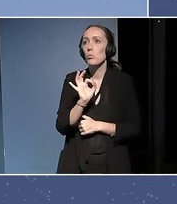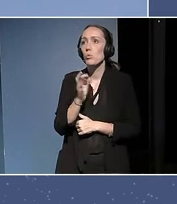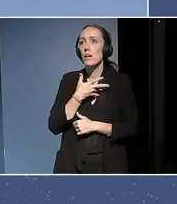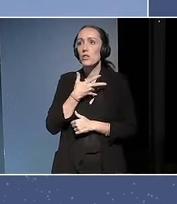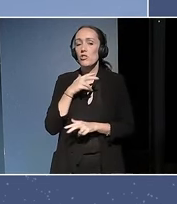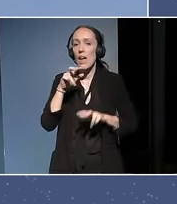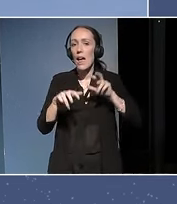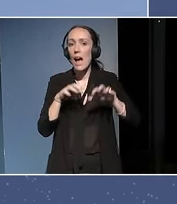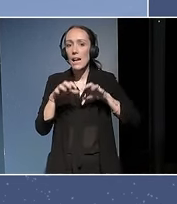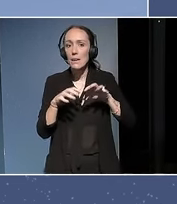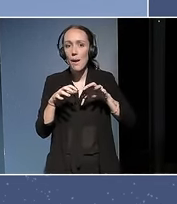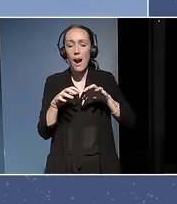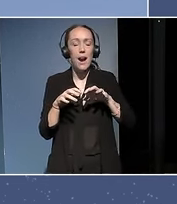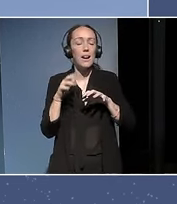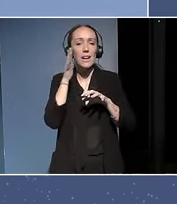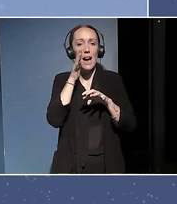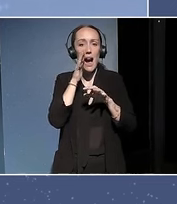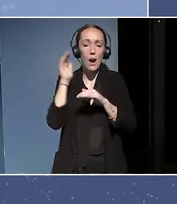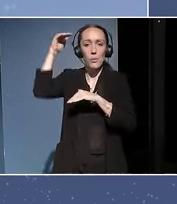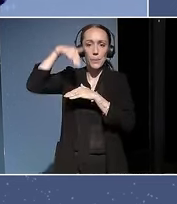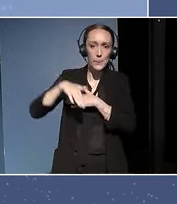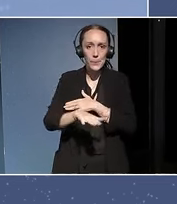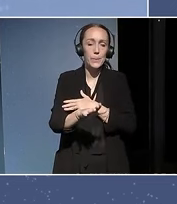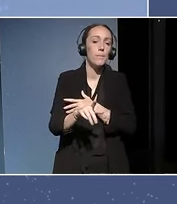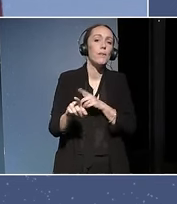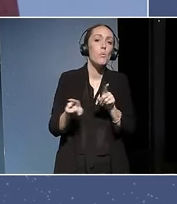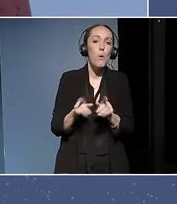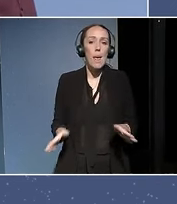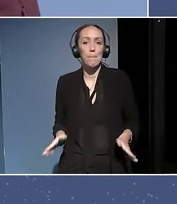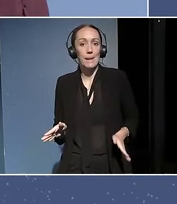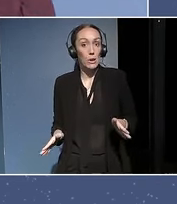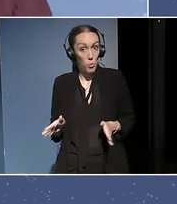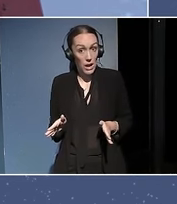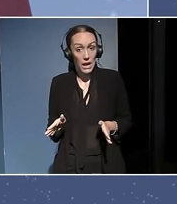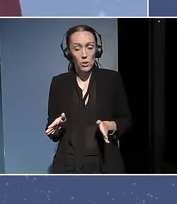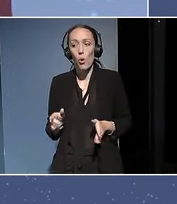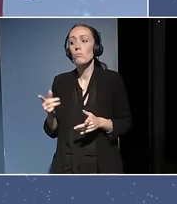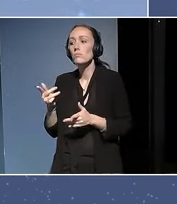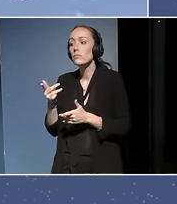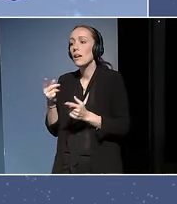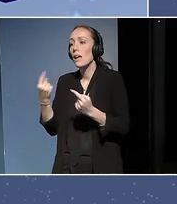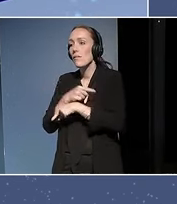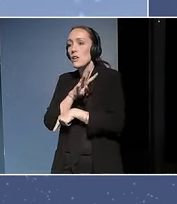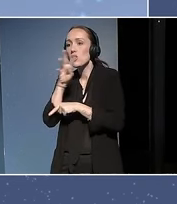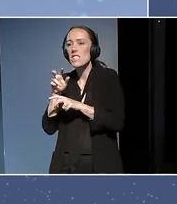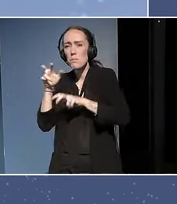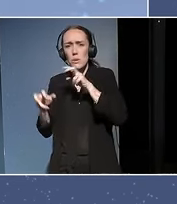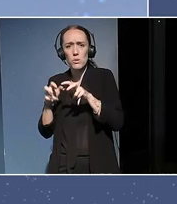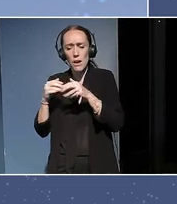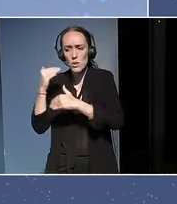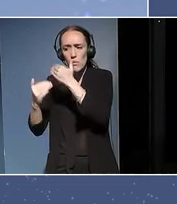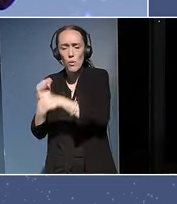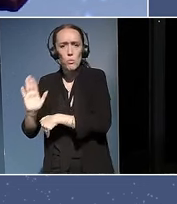acqua come i pinguini ma proprio dal pinguino impariamo una